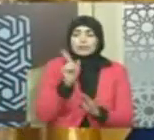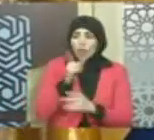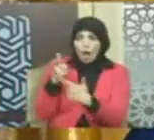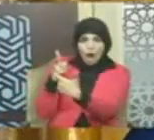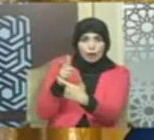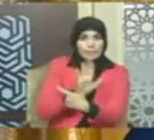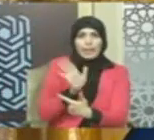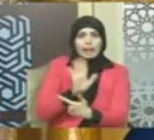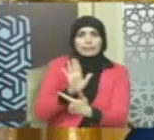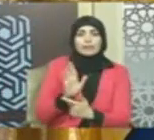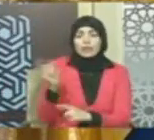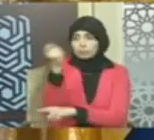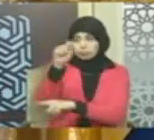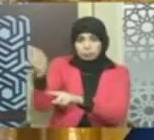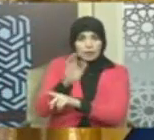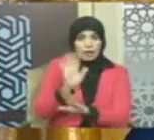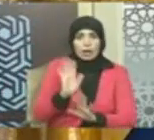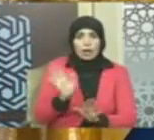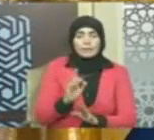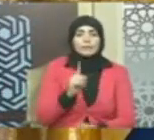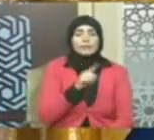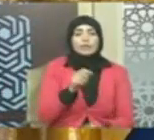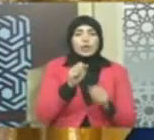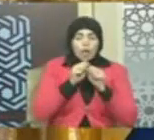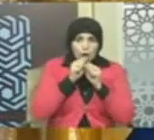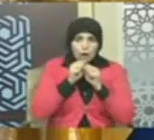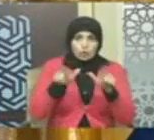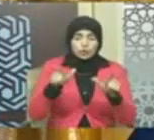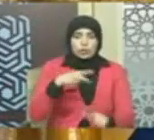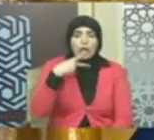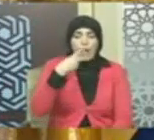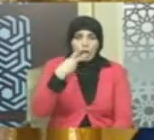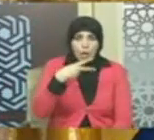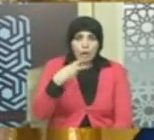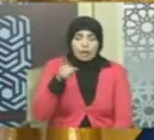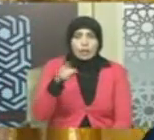وأشيع أن سيدنا عثمان رضي الله عنه قد قتل،